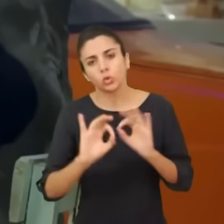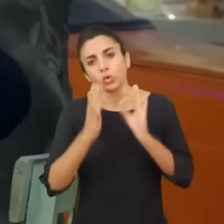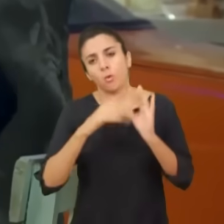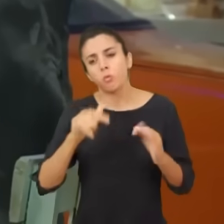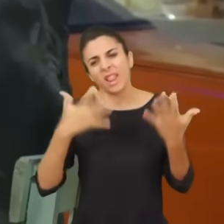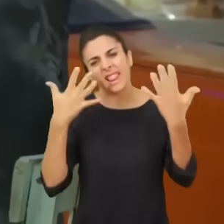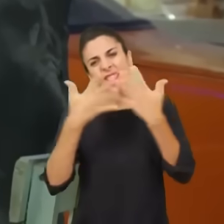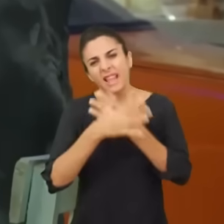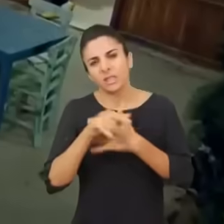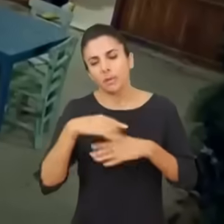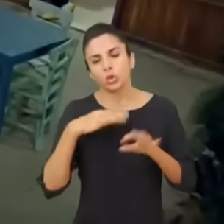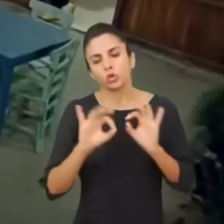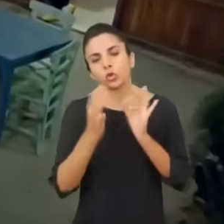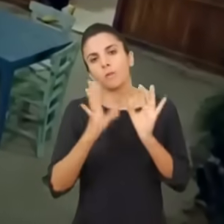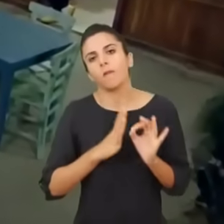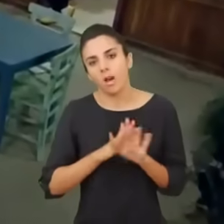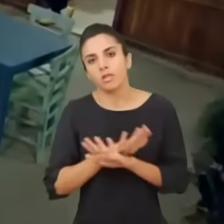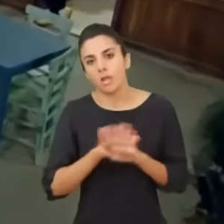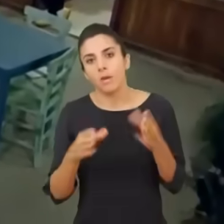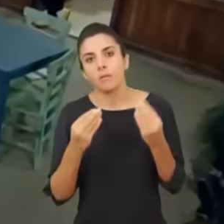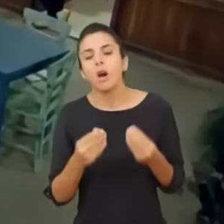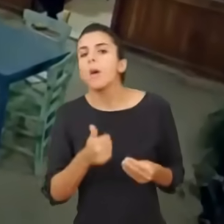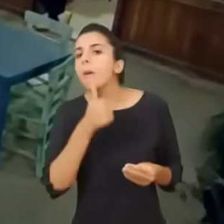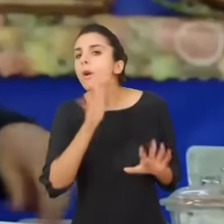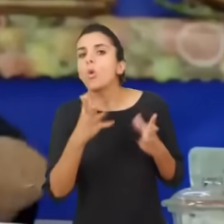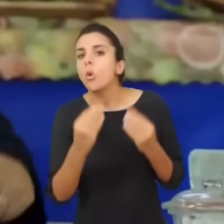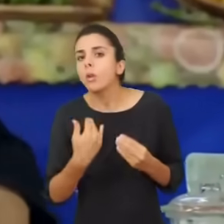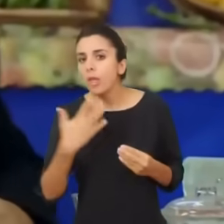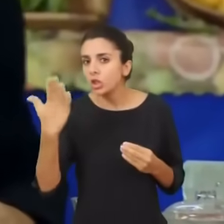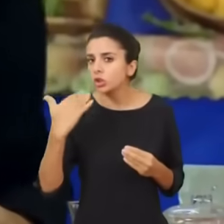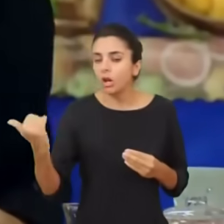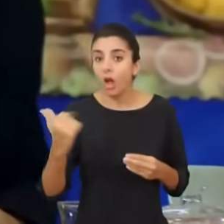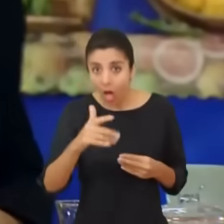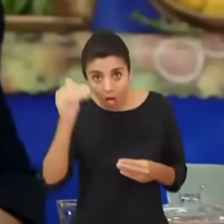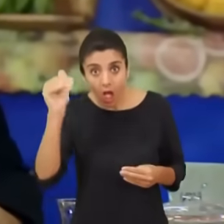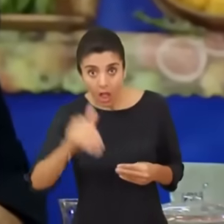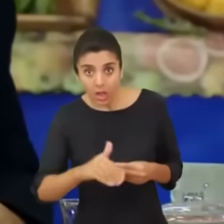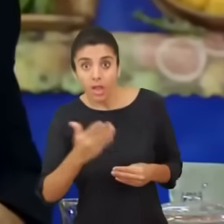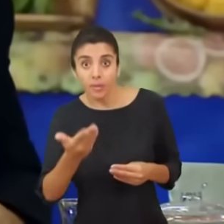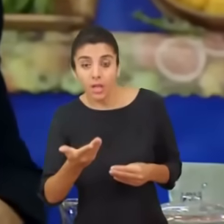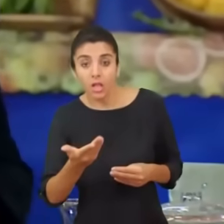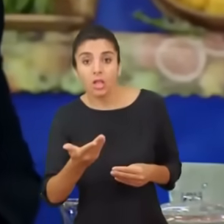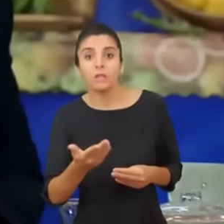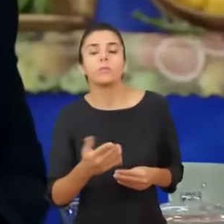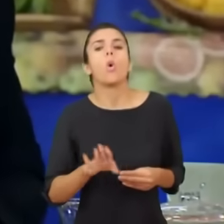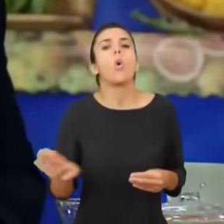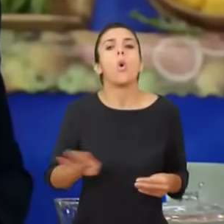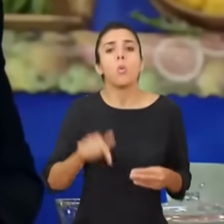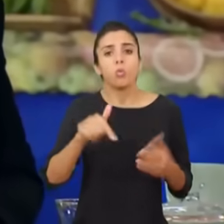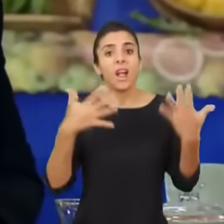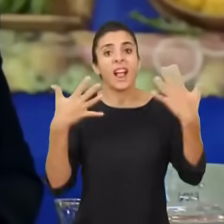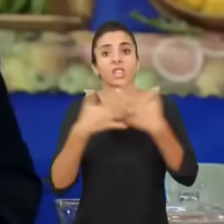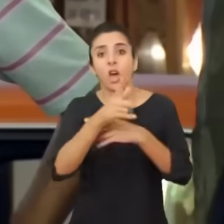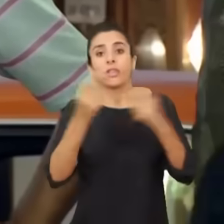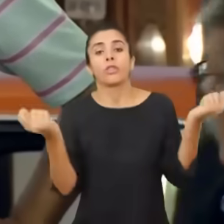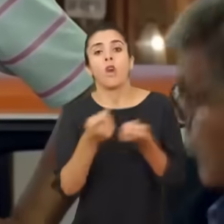halledeceğiz. Bu geceyi ben hallettim zaten. İyiyim hadi. Ha. Baba ne oldu, bizi çağırmışsın? Ha, geldiniz mi? Oğlum, bu gece